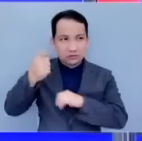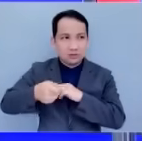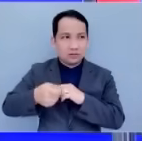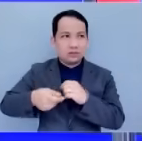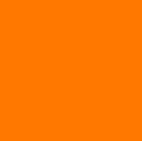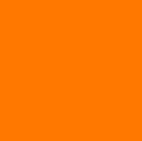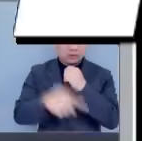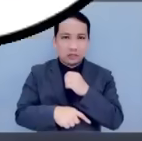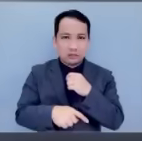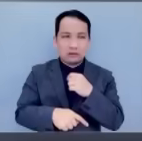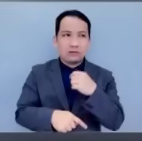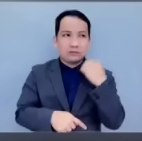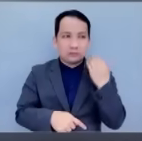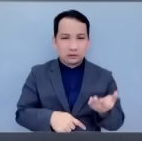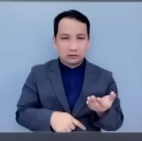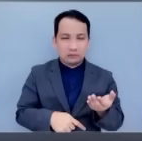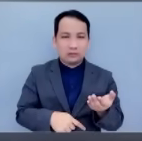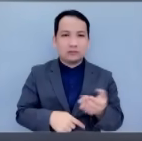Pawid.